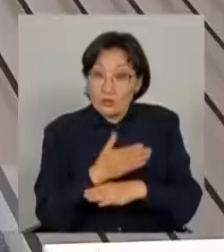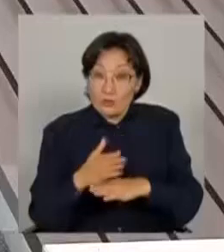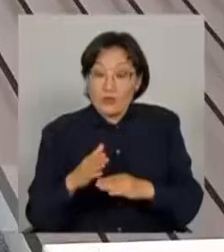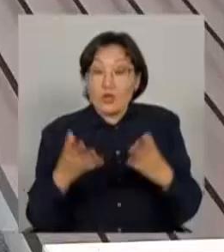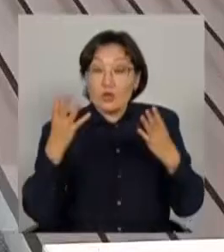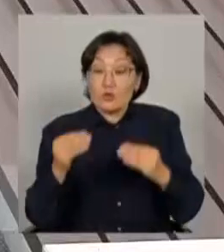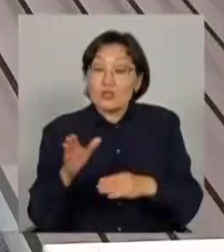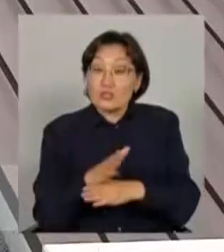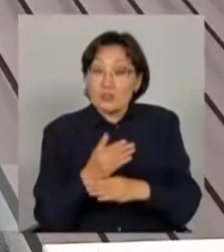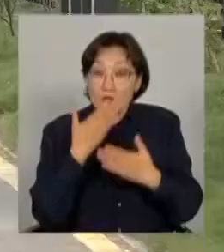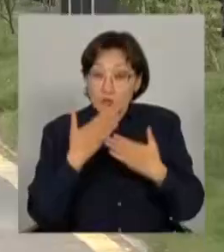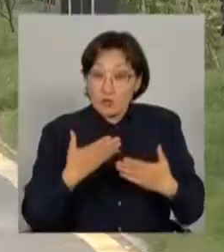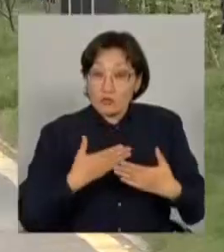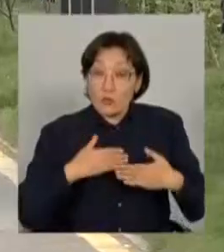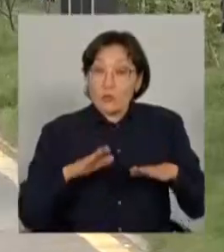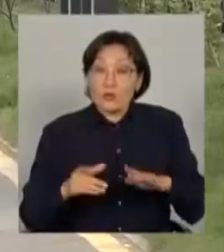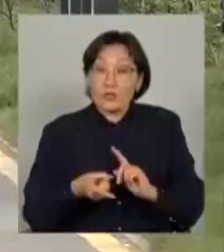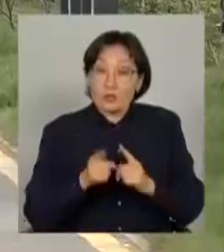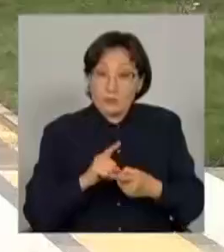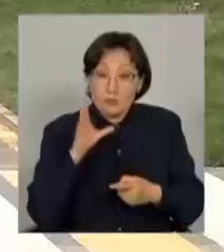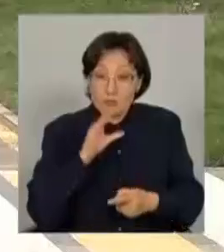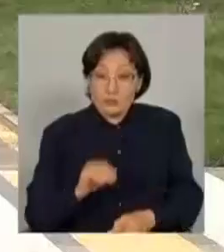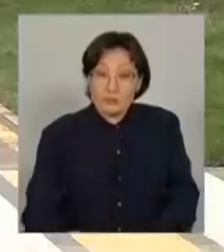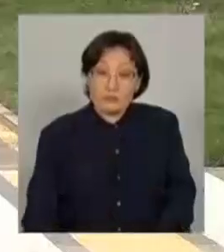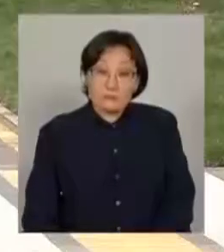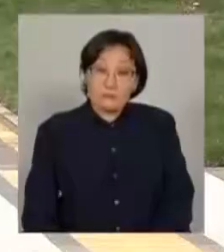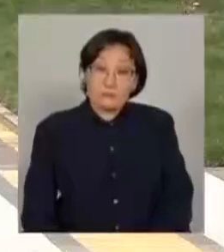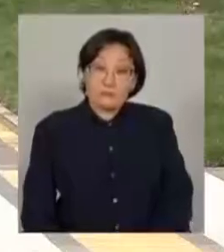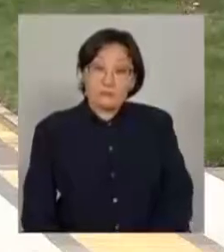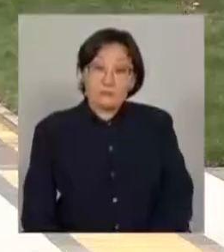сүйікті орнына айналып үлгерген екен. Оразай Нұртайұлы, Сағынғали Мұңайтпасов, Алматы телеарнасы.